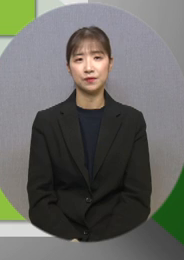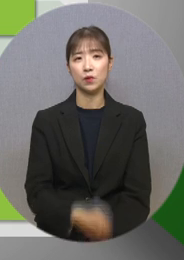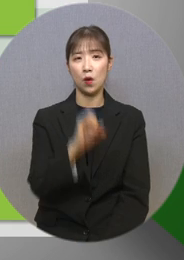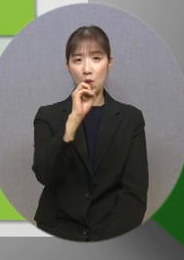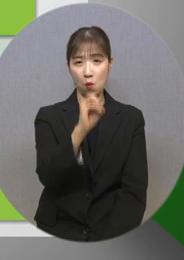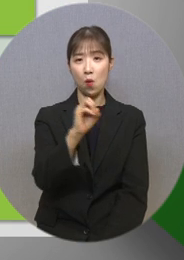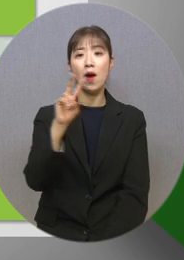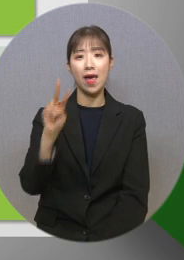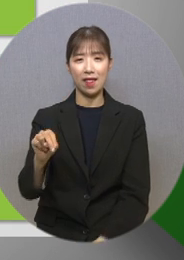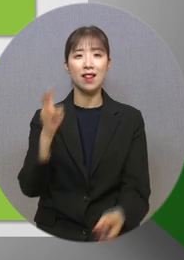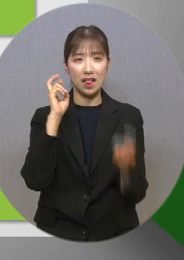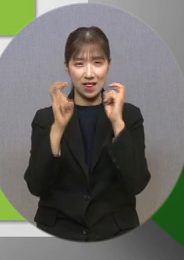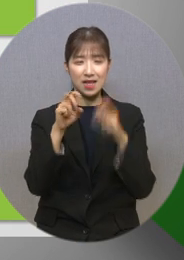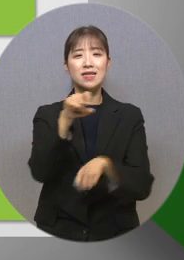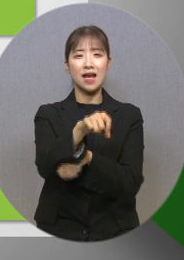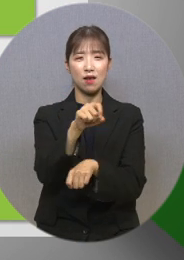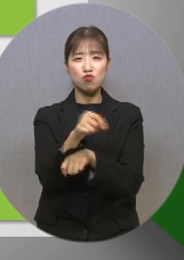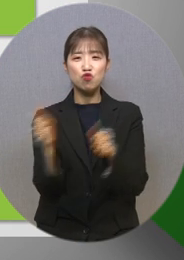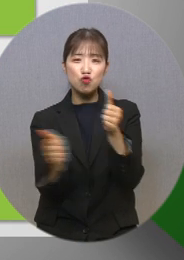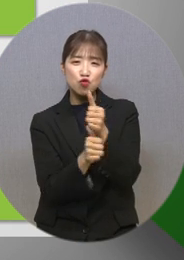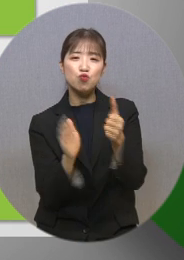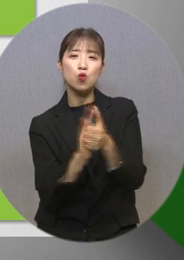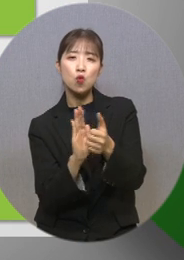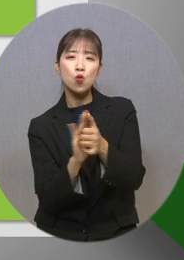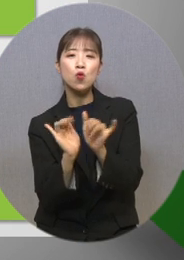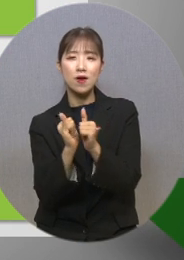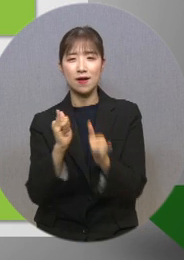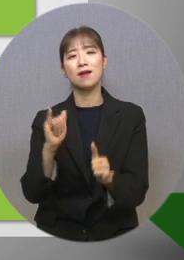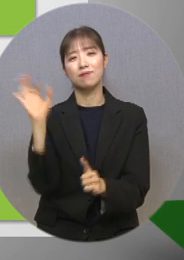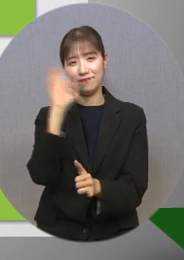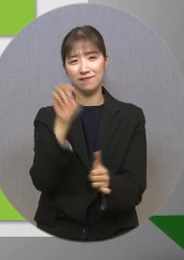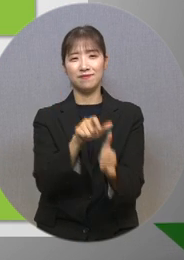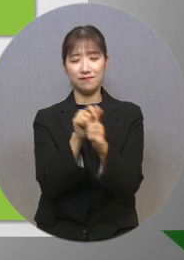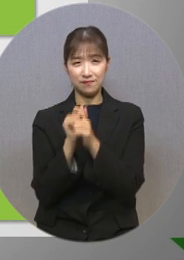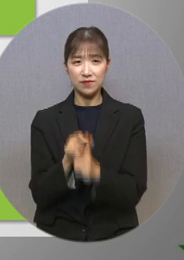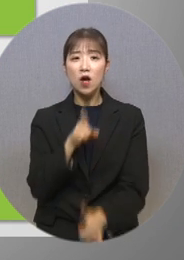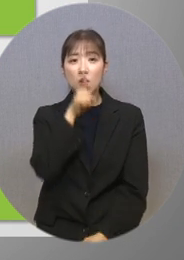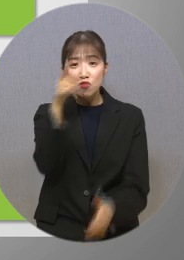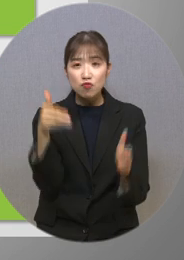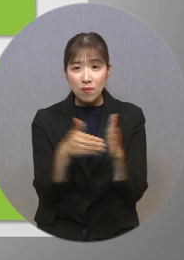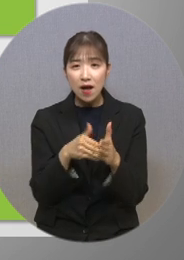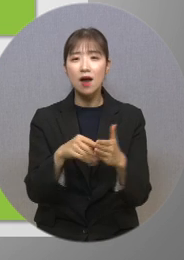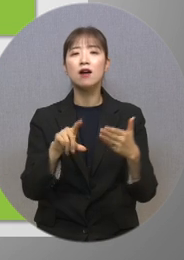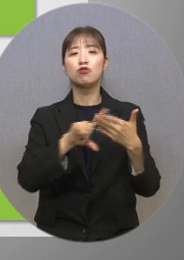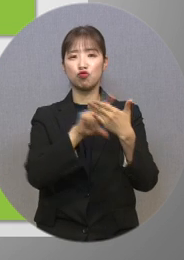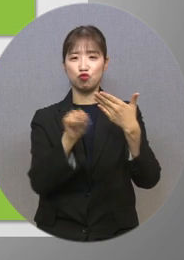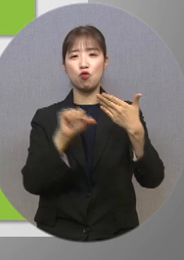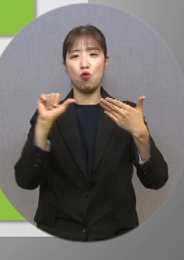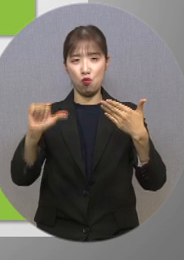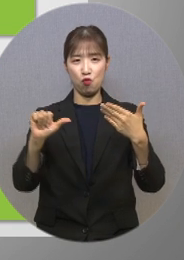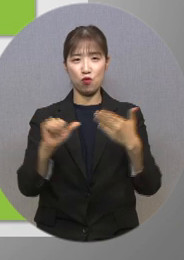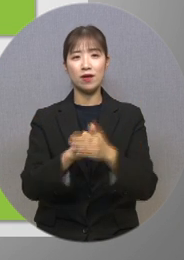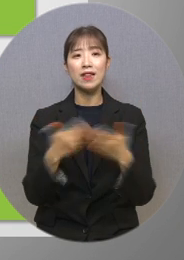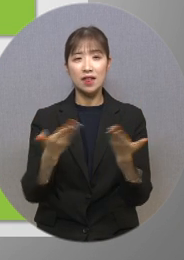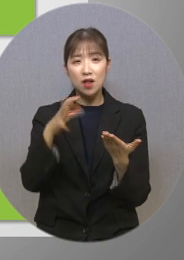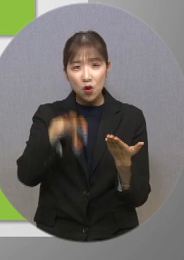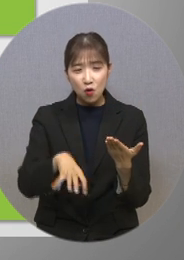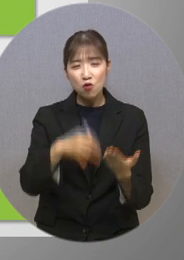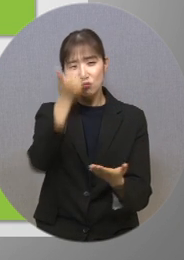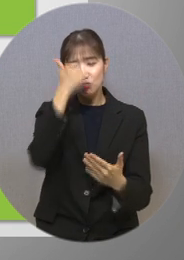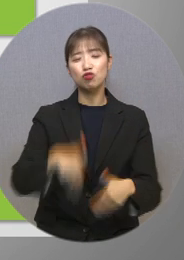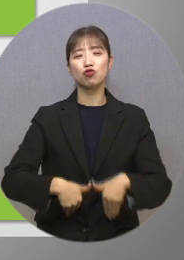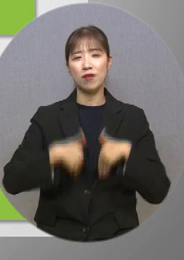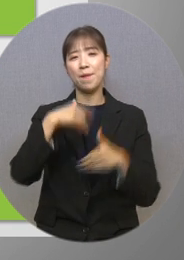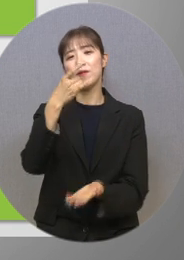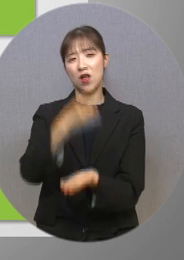주식회사 ON에서 사무보조원을 모집합니다. 접수 마감일은 9월 5일까지며 근무지는 충청남도